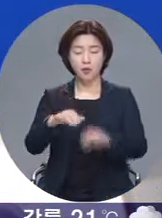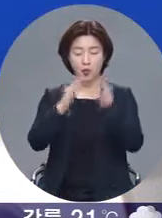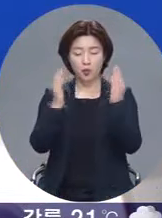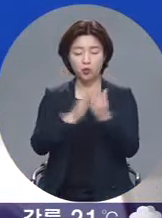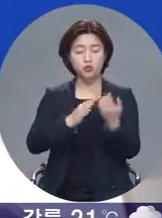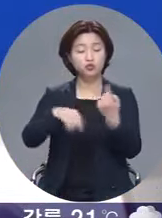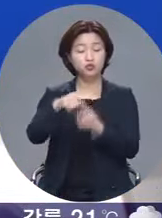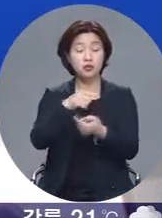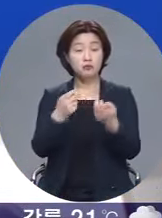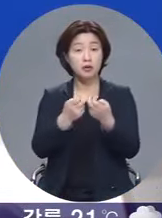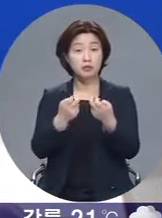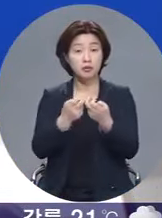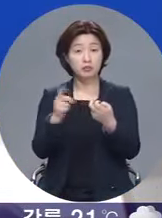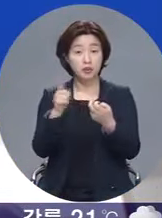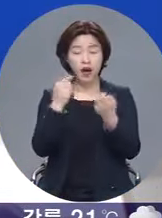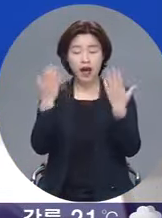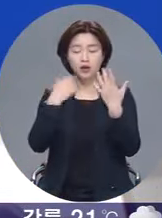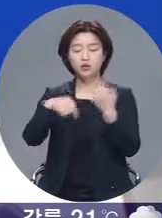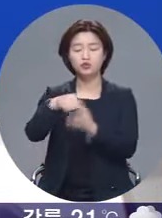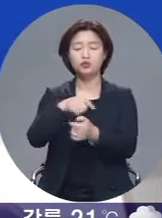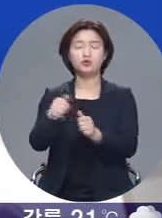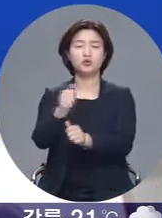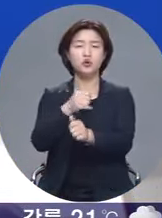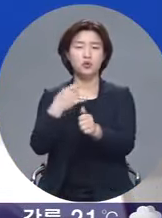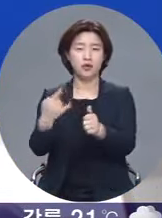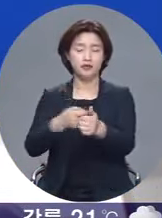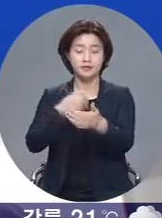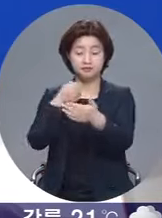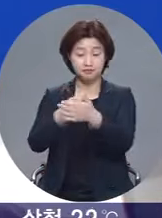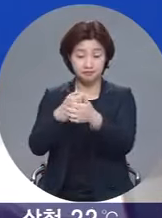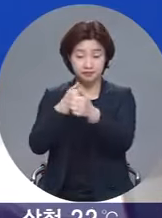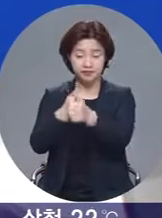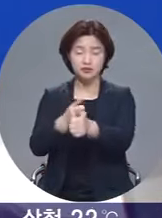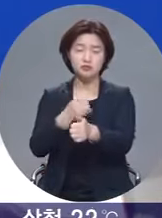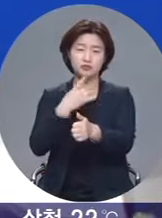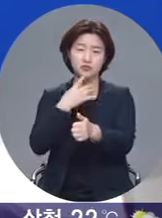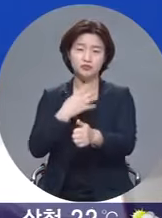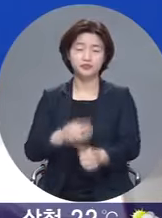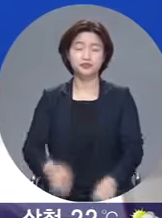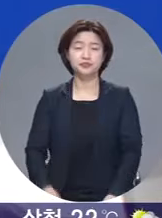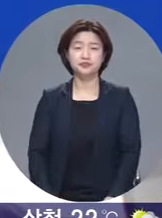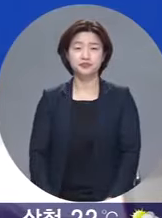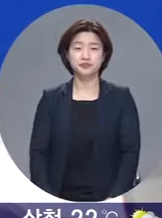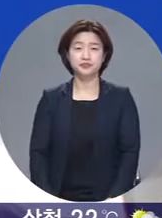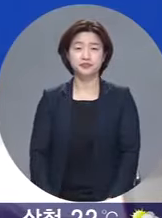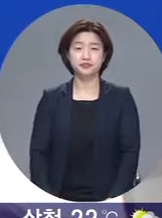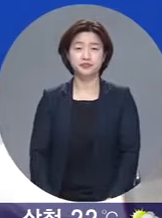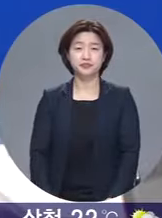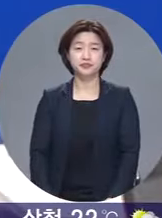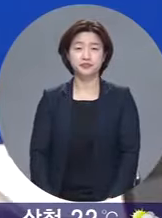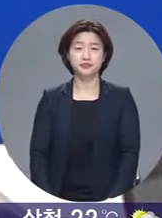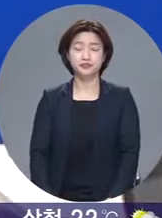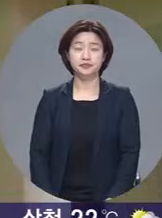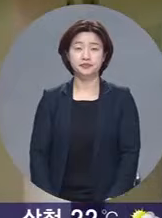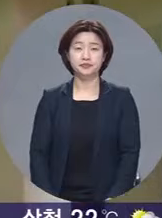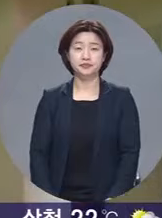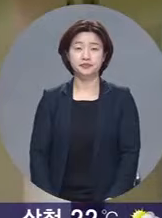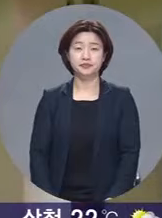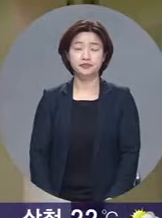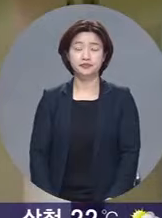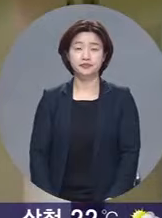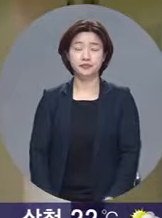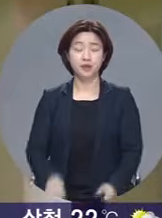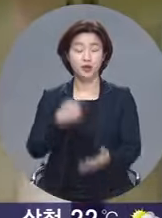안에서 학교 운영위원회의 결정에 따라서 판단하실 수 있기 때문에. 이런